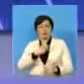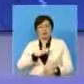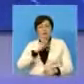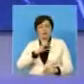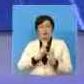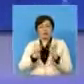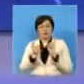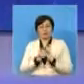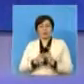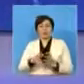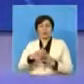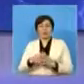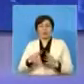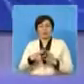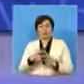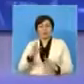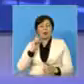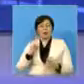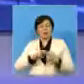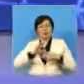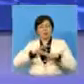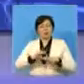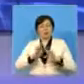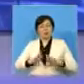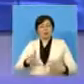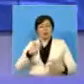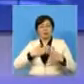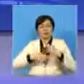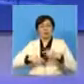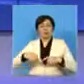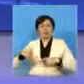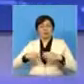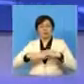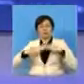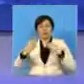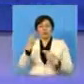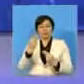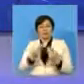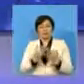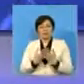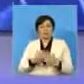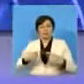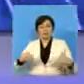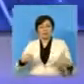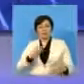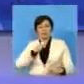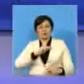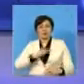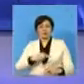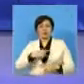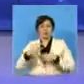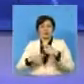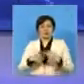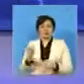өңдемек. Аудан маңындағы ауылға байланыс барды, балаларды қуантып футбол алаңын салды. Аудандағы өзге де игі жұмыс туралы